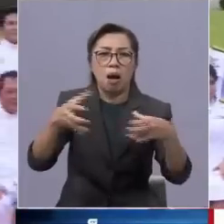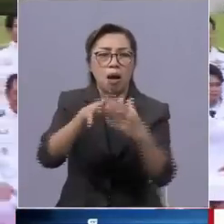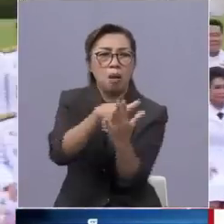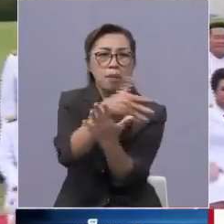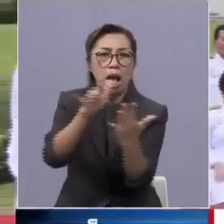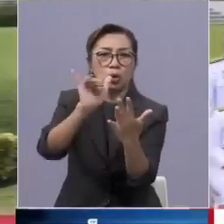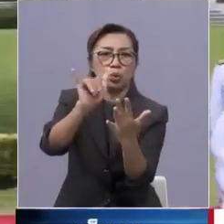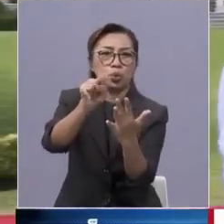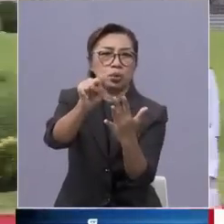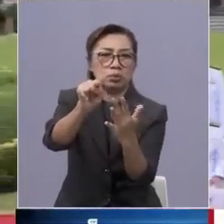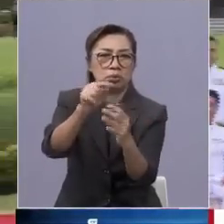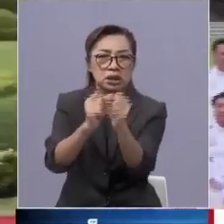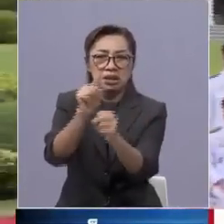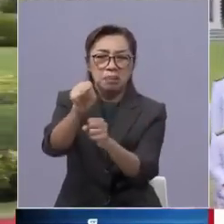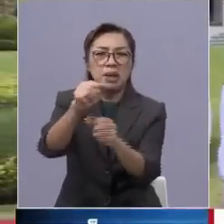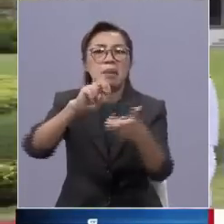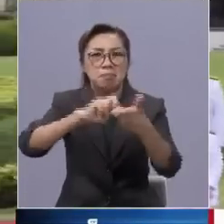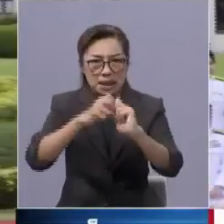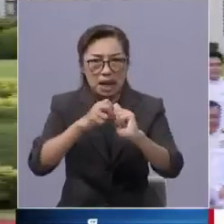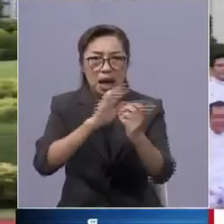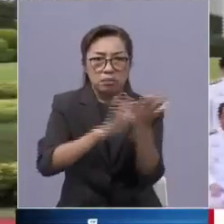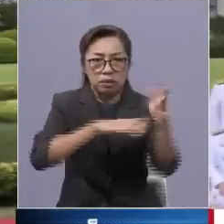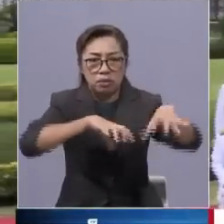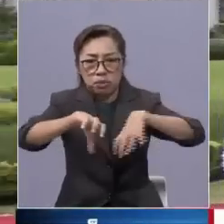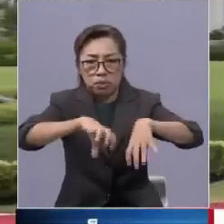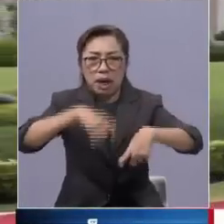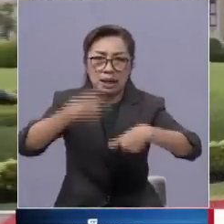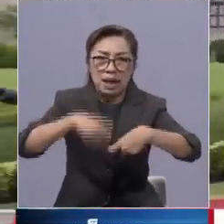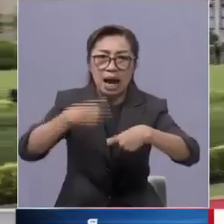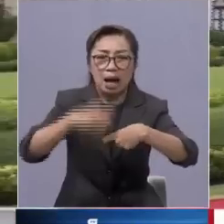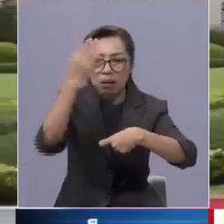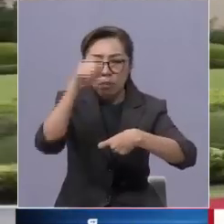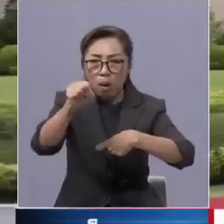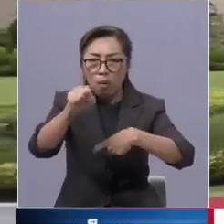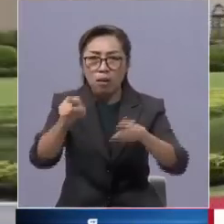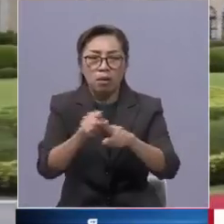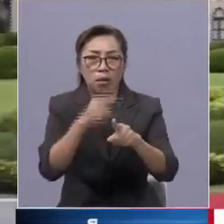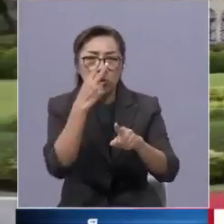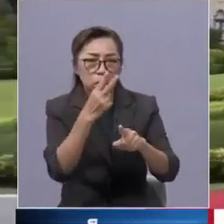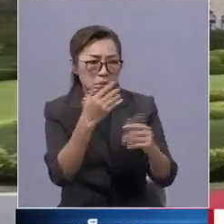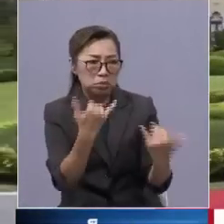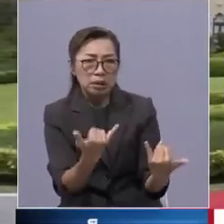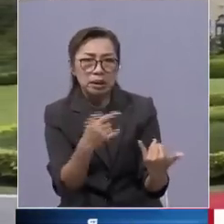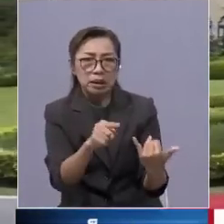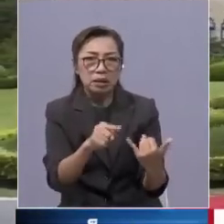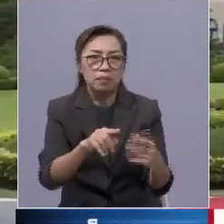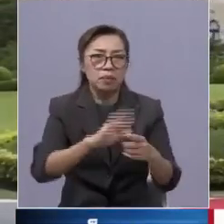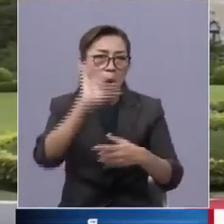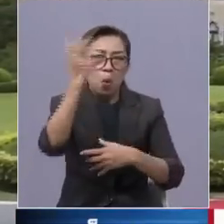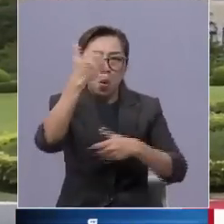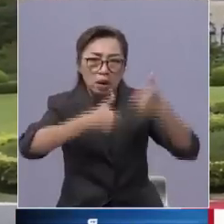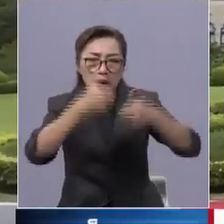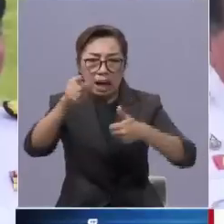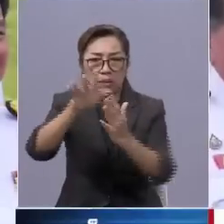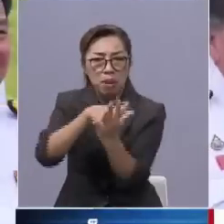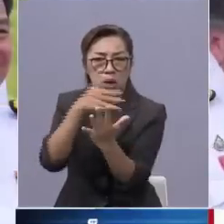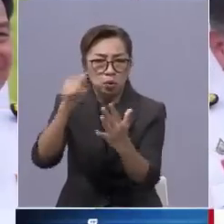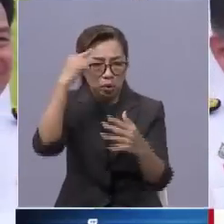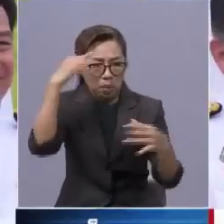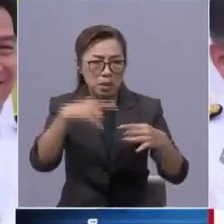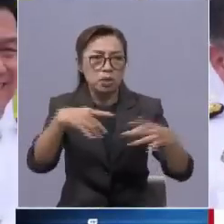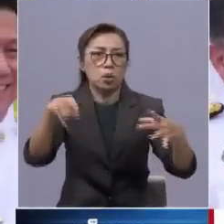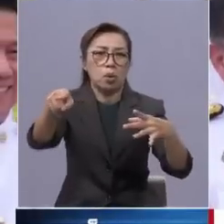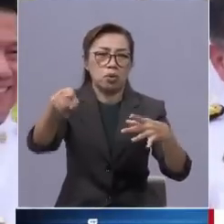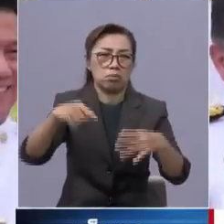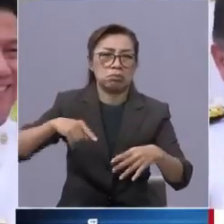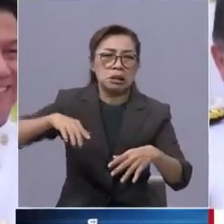เป็นปมปัญหาสำคัญในการบริหารราชการแผ่นดินที่ไม่สอดคล้องกับยุคสมัยและการแข่งขันของโลกเมื่อถึงคราวที่เ